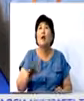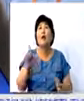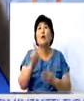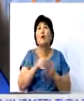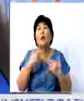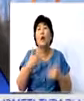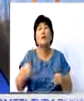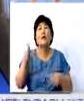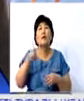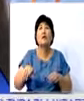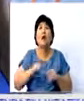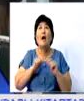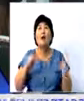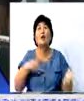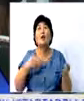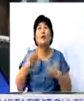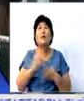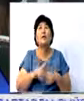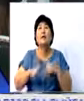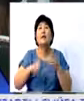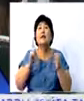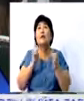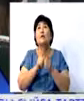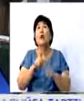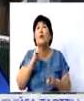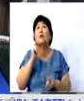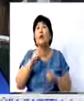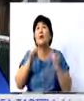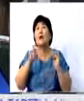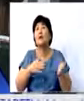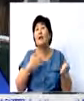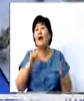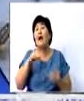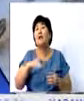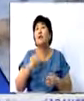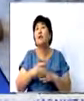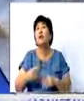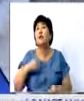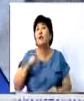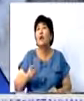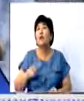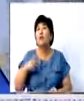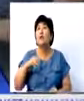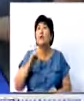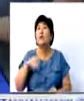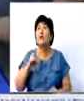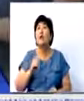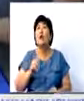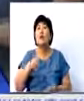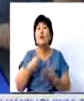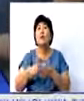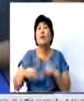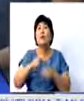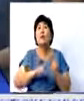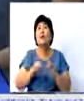айтып, тыңдаушылармен ашық пікір алмасты. Келелі кездесулерден соң жастар арнайы шақырылған IT саласының мамандары мен білікті тренерлерден бизнес бастаудың